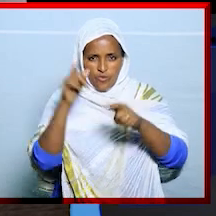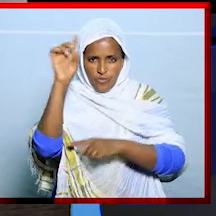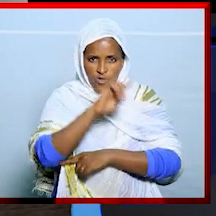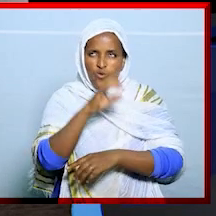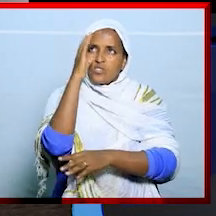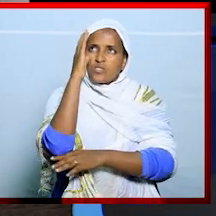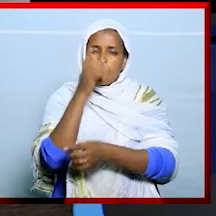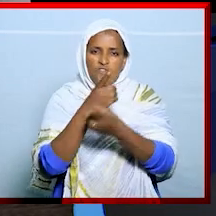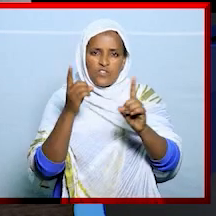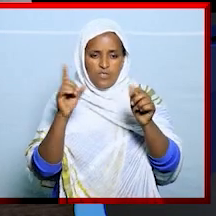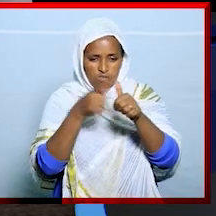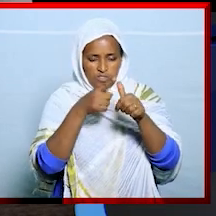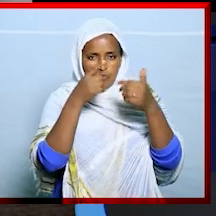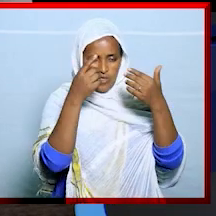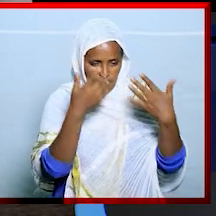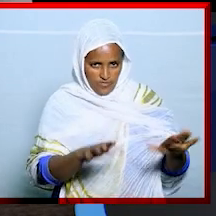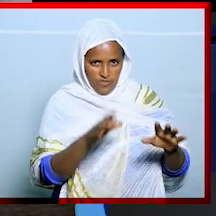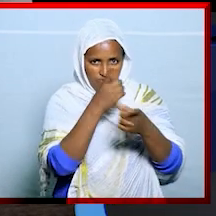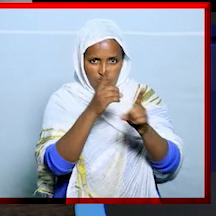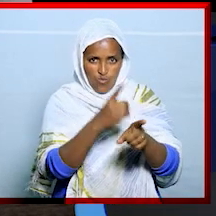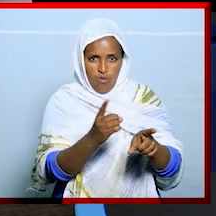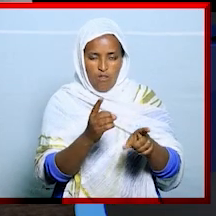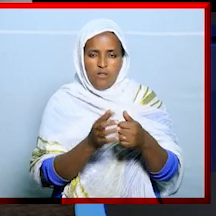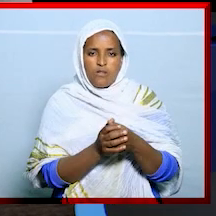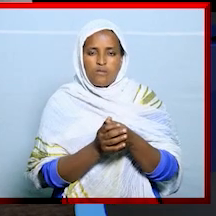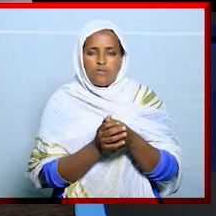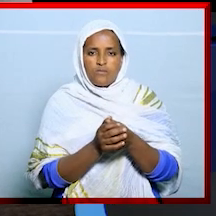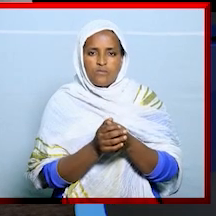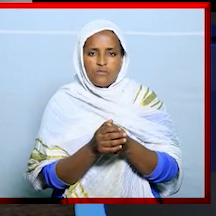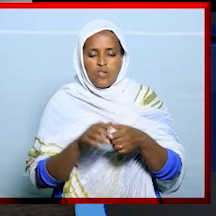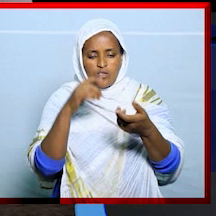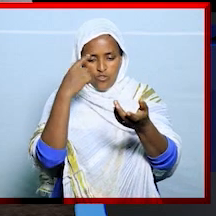ምክንያቱም በመጀመሪያው ቀን እግዚአብሔር ፍጥረትን ፈጥሯል።